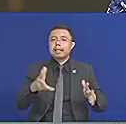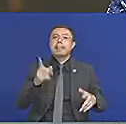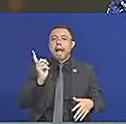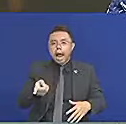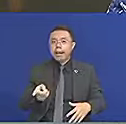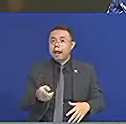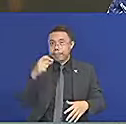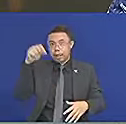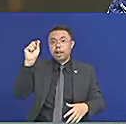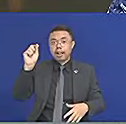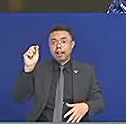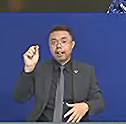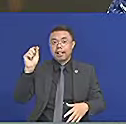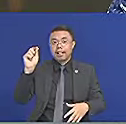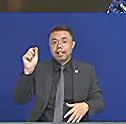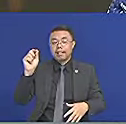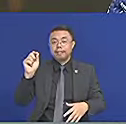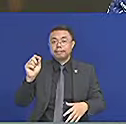ada bukan.